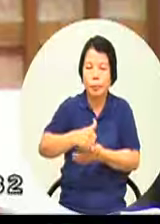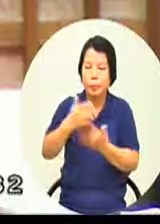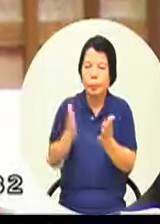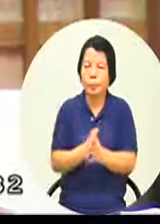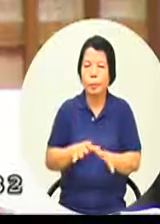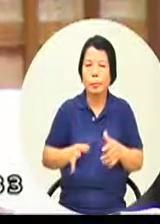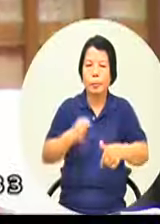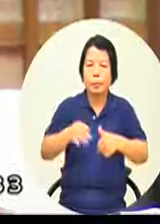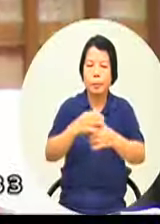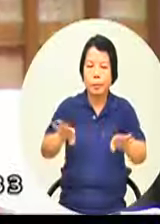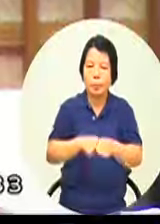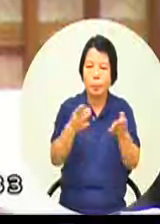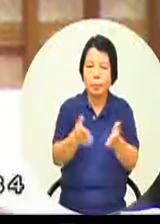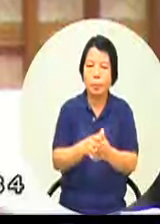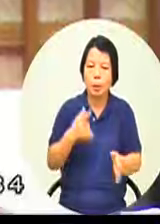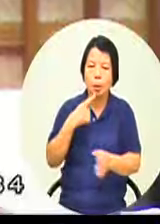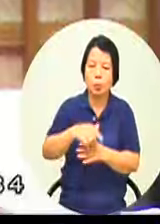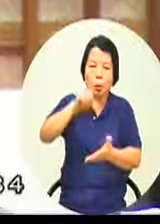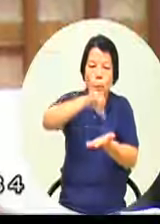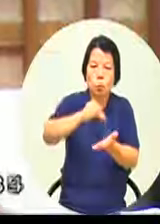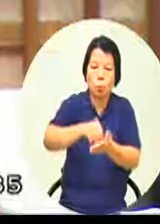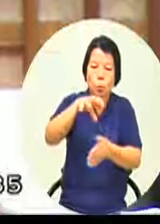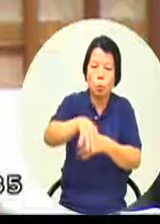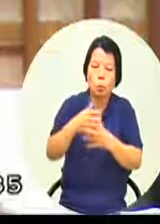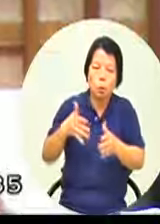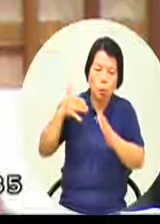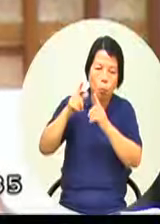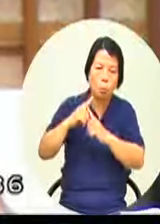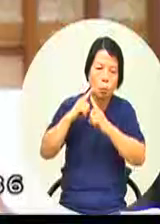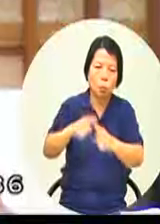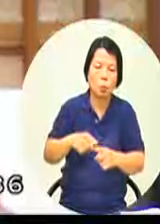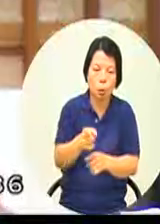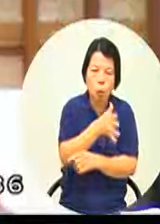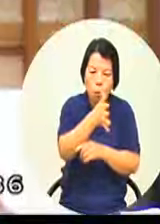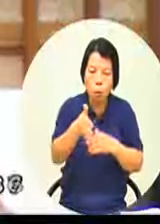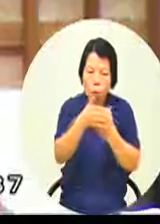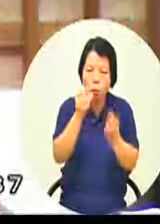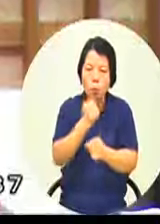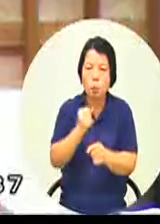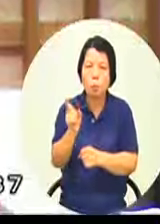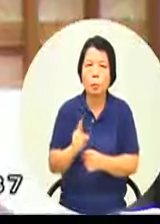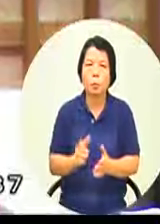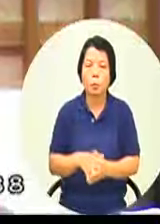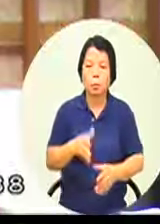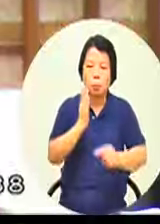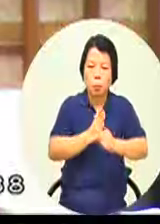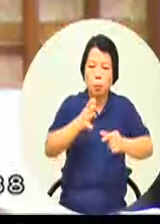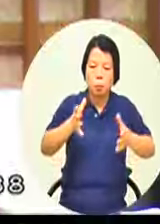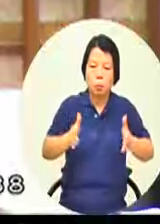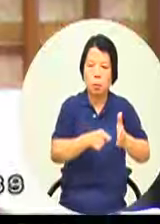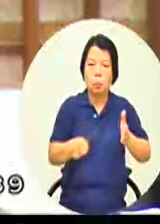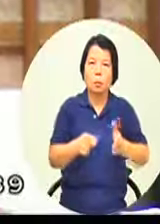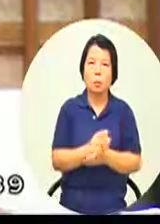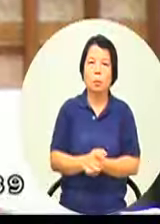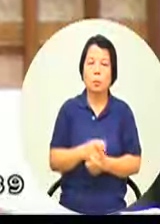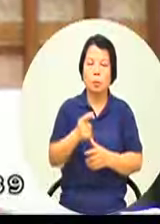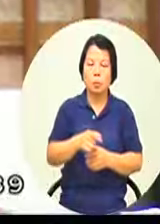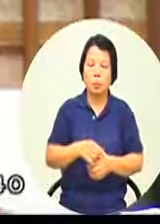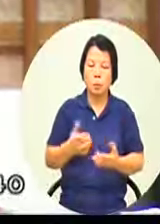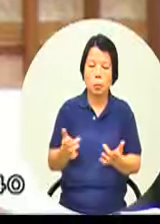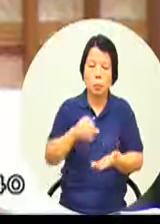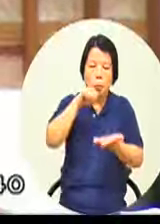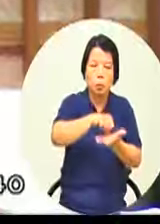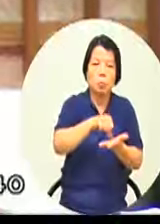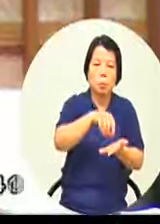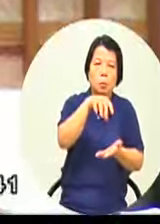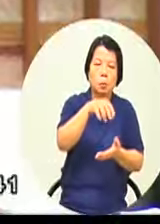个产地？我们农业局有没有去追踪做了些什么？那中间里面从这个产价到